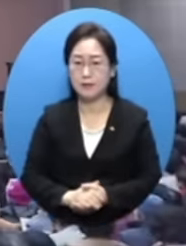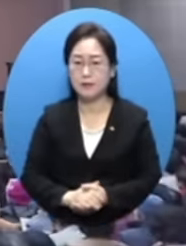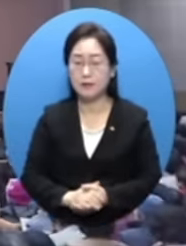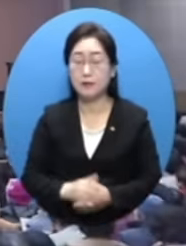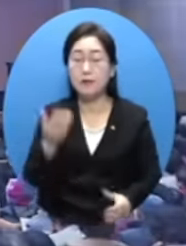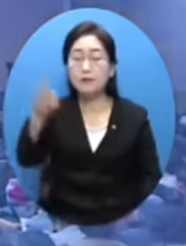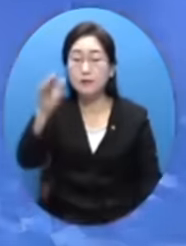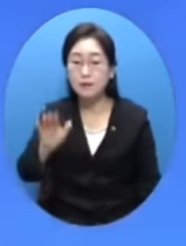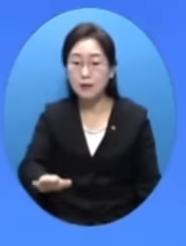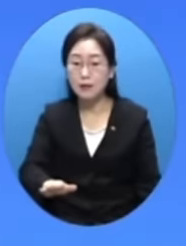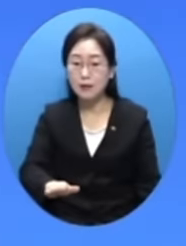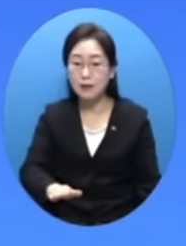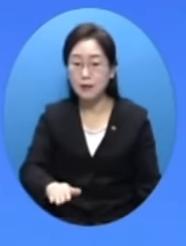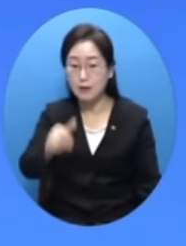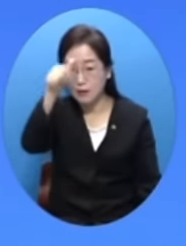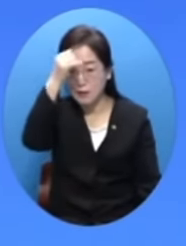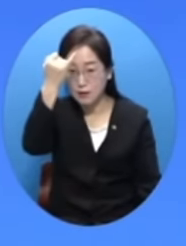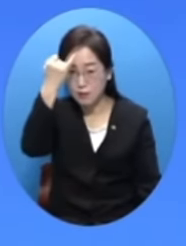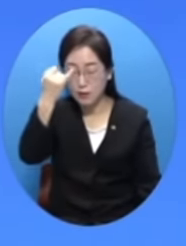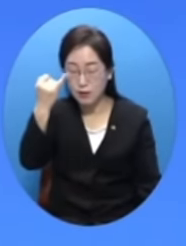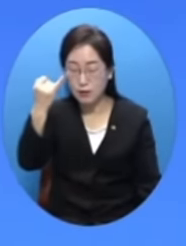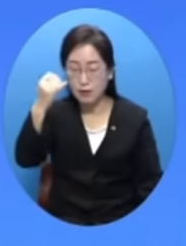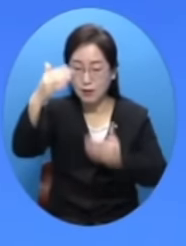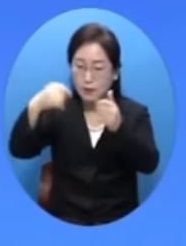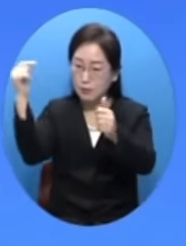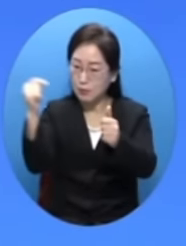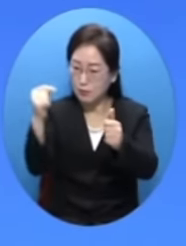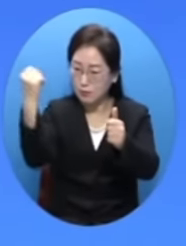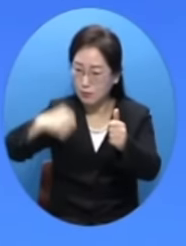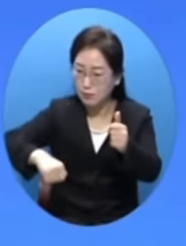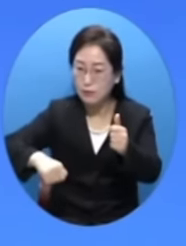그런데 저들이 하나님 말씀을 거역하고